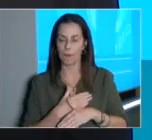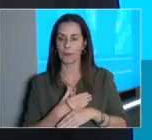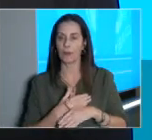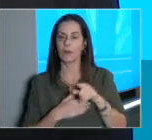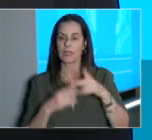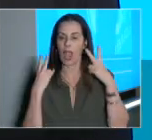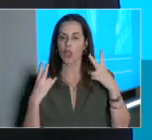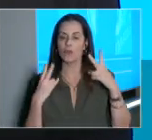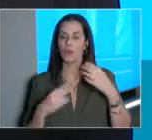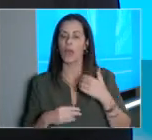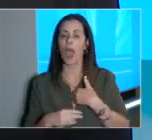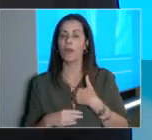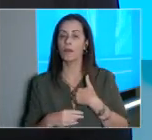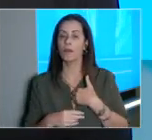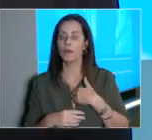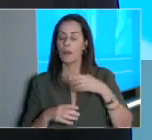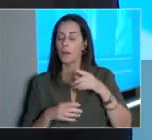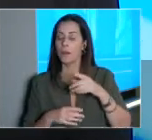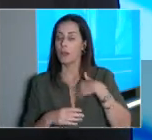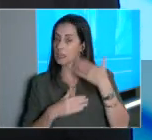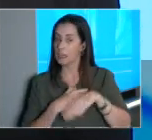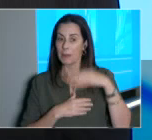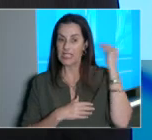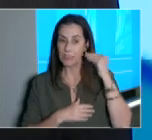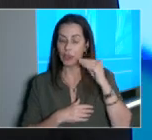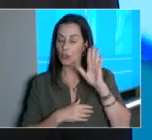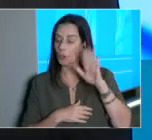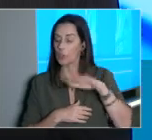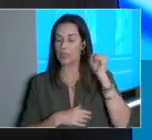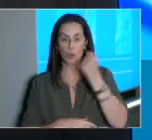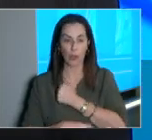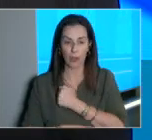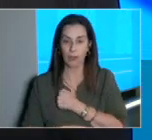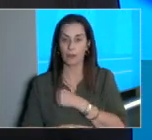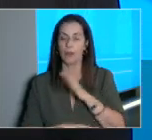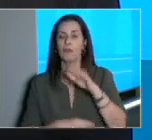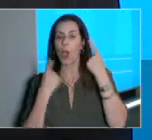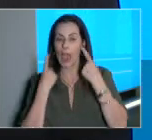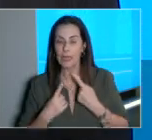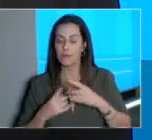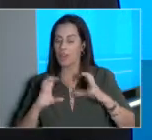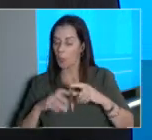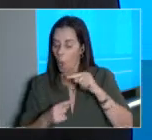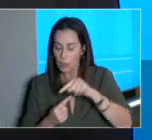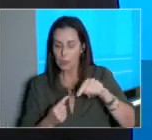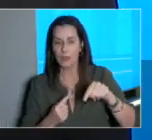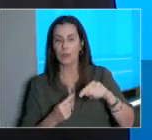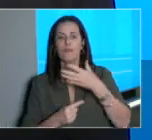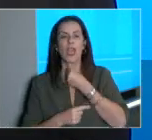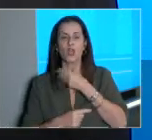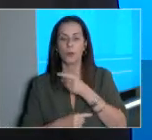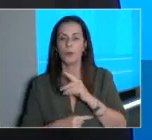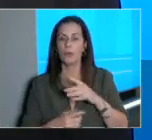יובל, כי זה חשוב. אני בקרן ברל כצנלסון סיימתי סמינר שישבו בו ציונות דתית, וישבו בו חרדים, וקיבוצניקים, ויוצאי